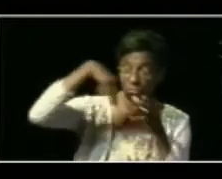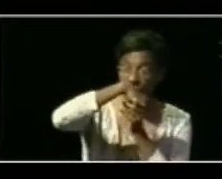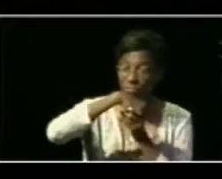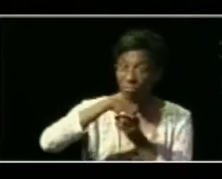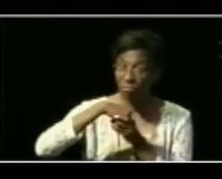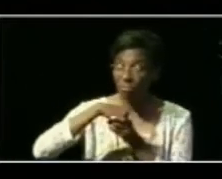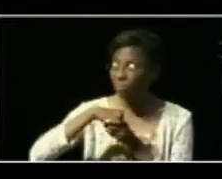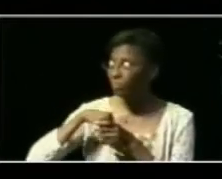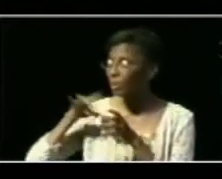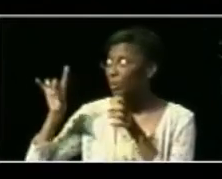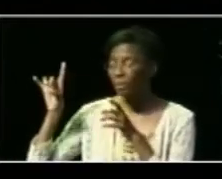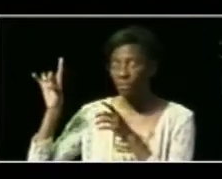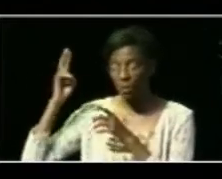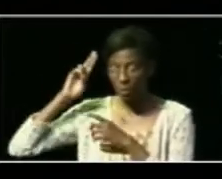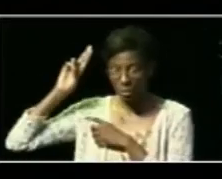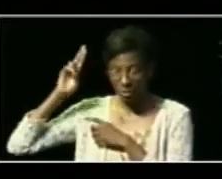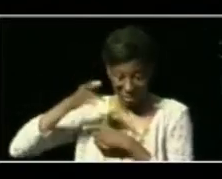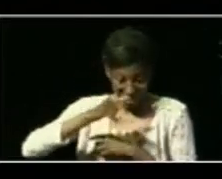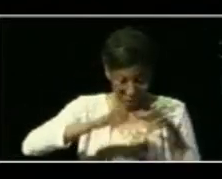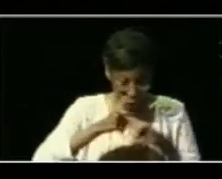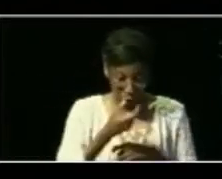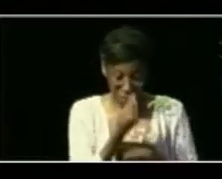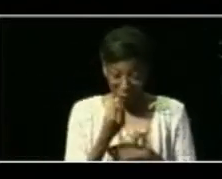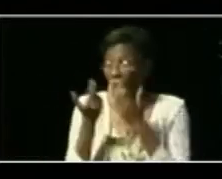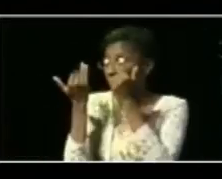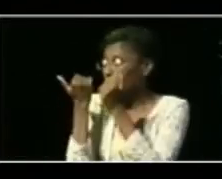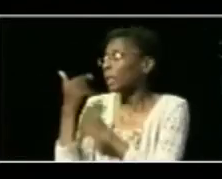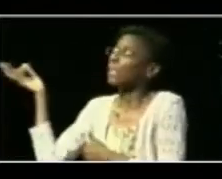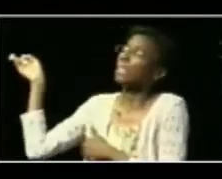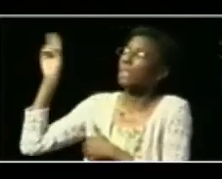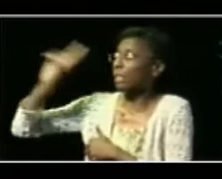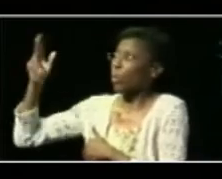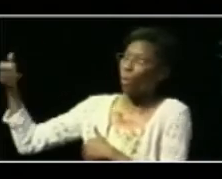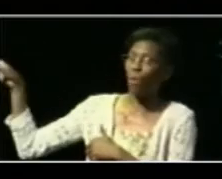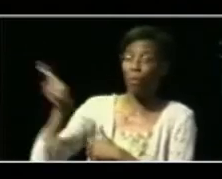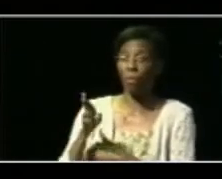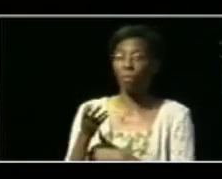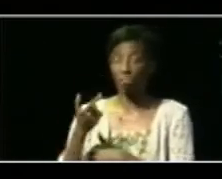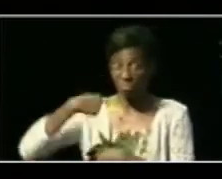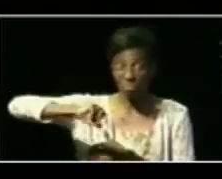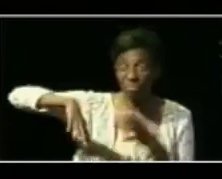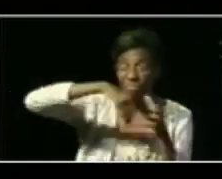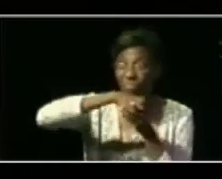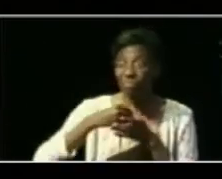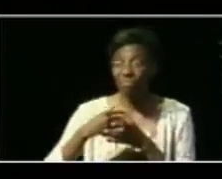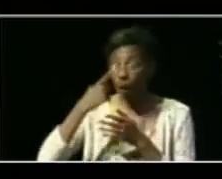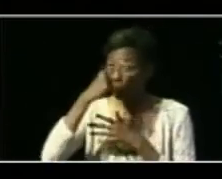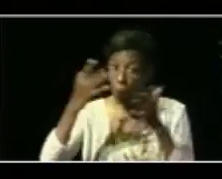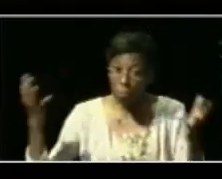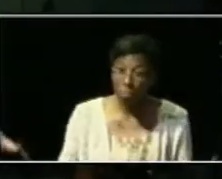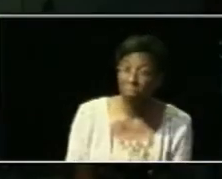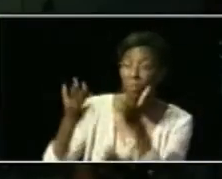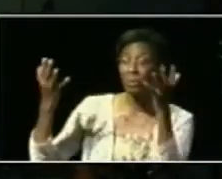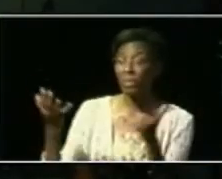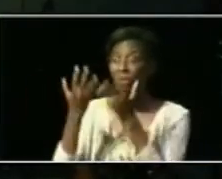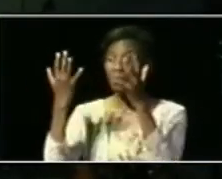attend impatiemment que le Seigneur revienne? Will you get involved in your local church? Est-ce que vous voulez vous engager dans la mission au sein de votre église locale?